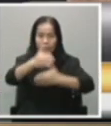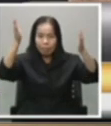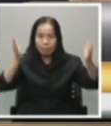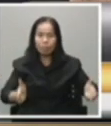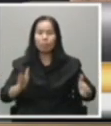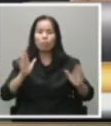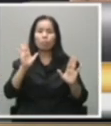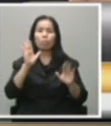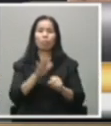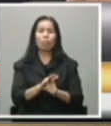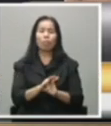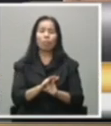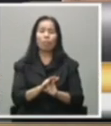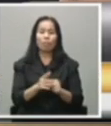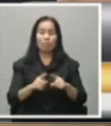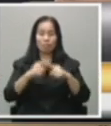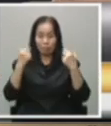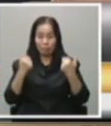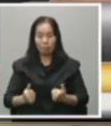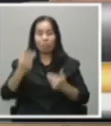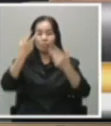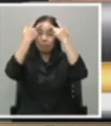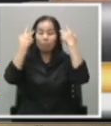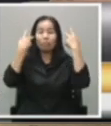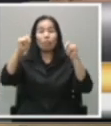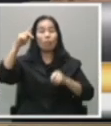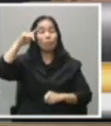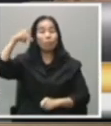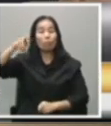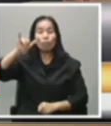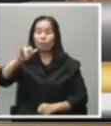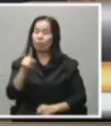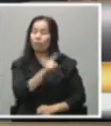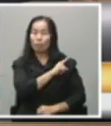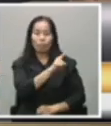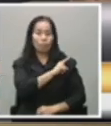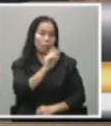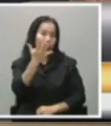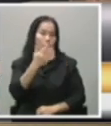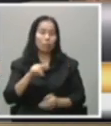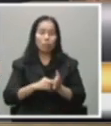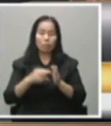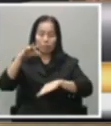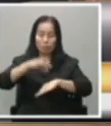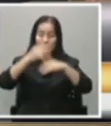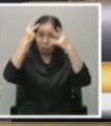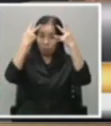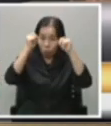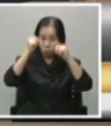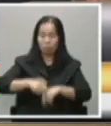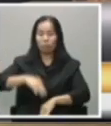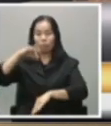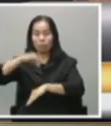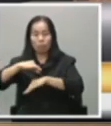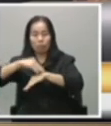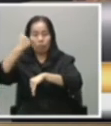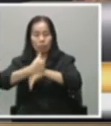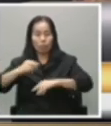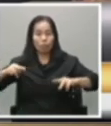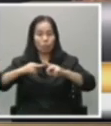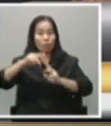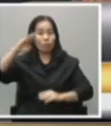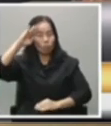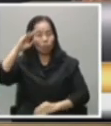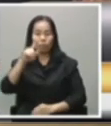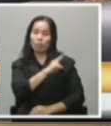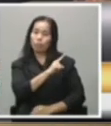พลเอกประยุทธ์จันทร์โอชาไม่แสดงความรับผิดชอบในฐานะที่เป็นนายกรัฐมนตรีและรัฐมนตรีว่าการกระทรวงกลาโหมต่อเหตุ